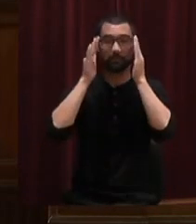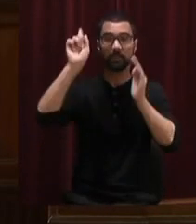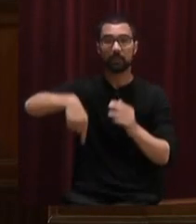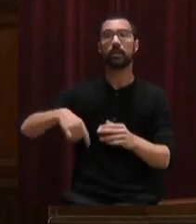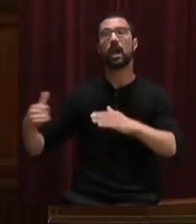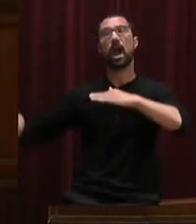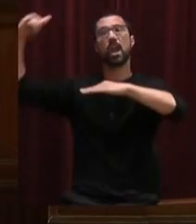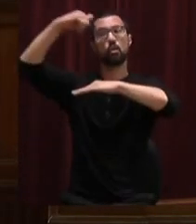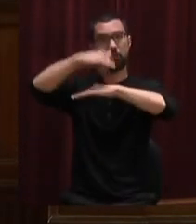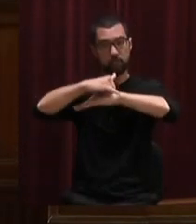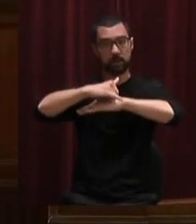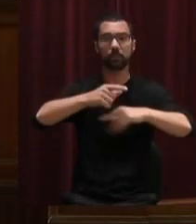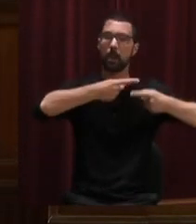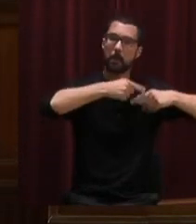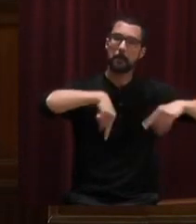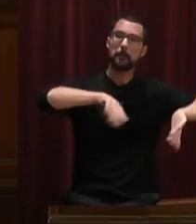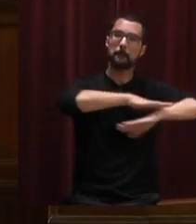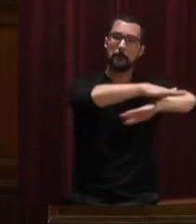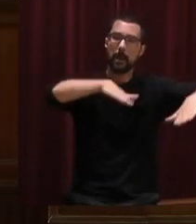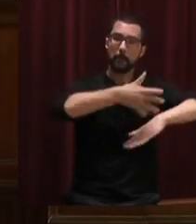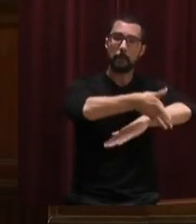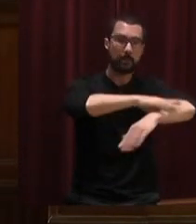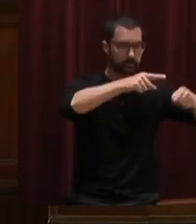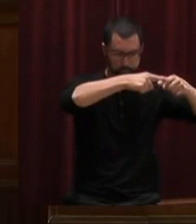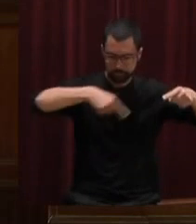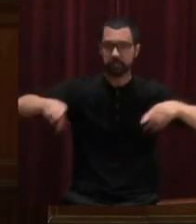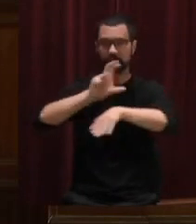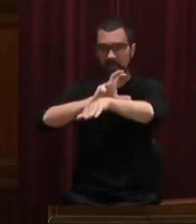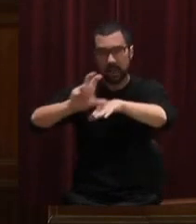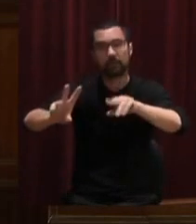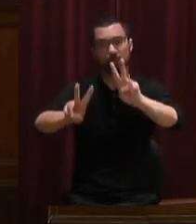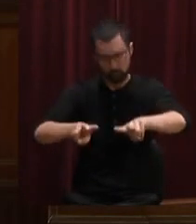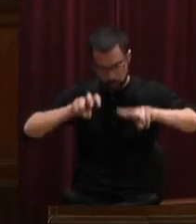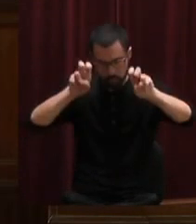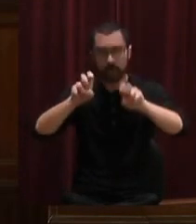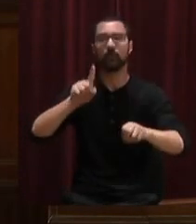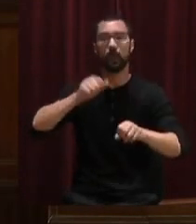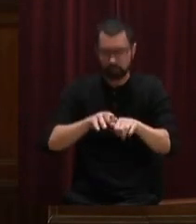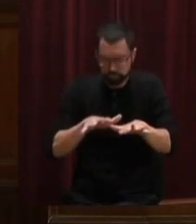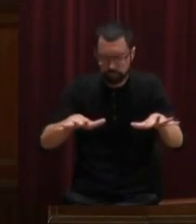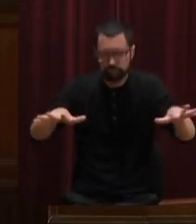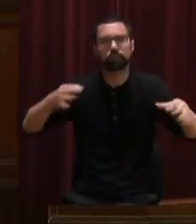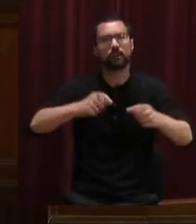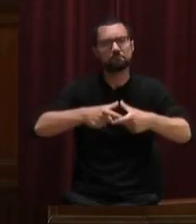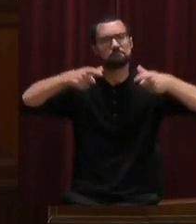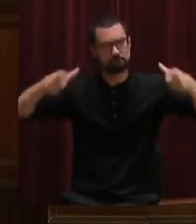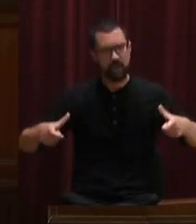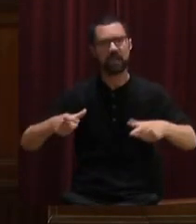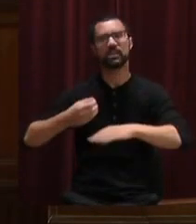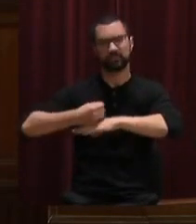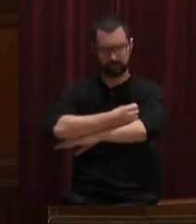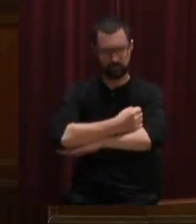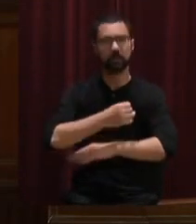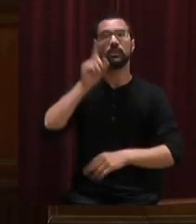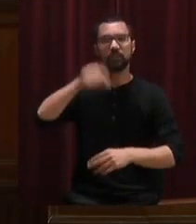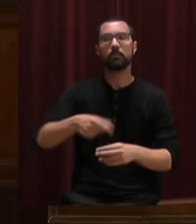Sant Joan i la resta de la Badia de Palma. És el moment d'avançar cap a l'extensió de la xarxa ferroviària. És l'hora d'integrar les tarifes